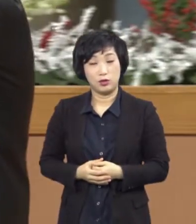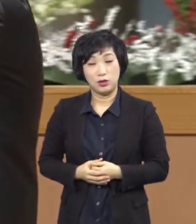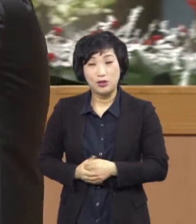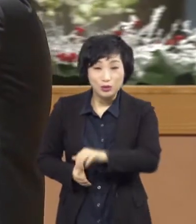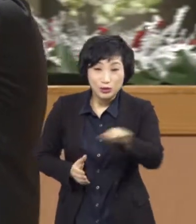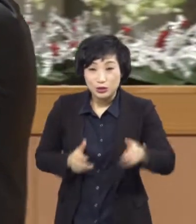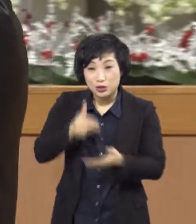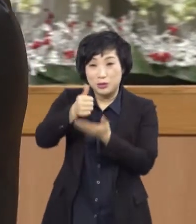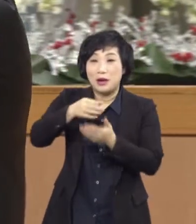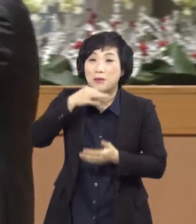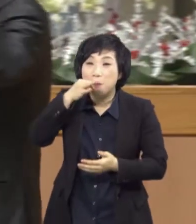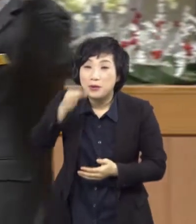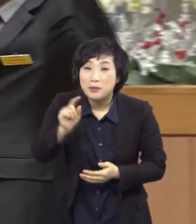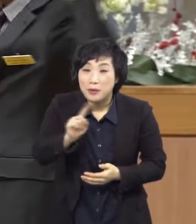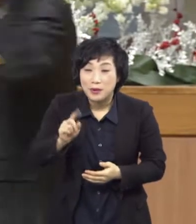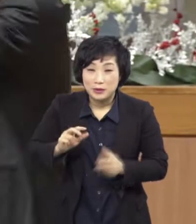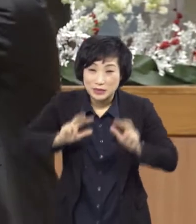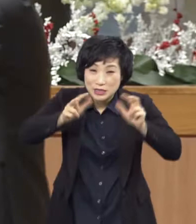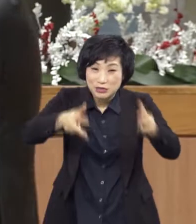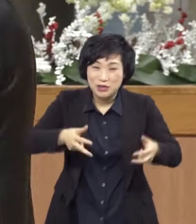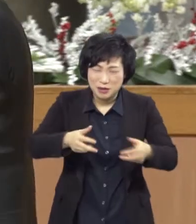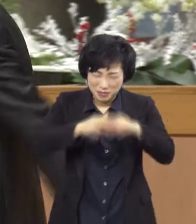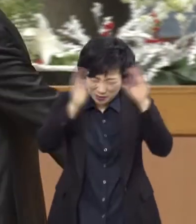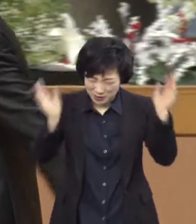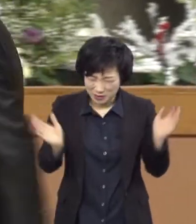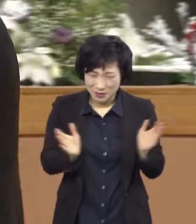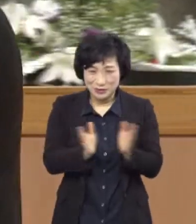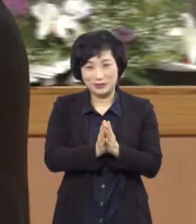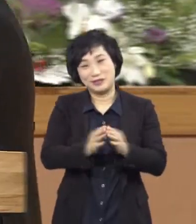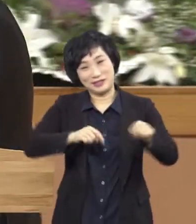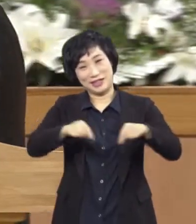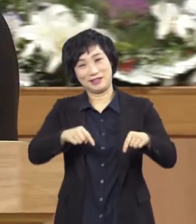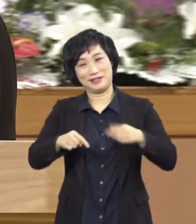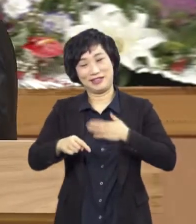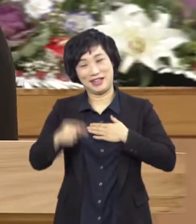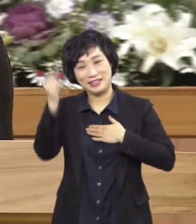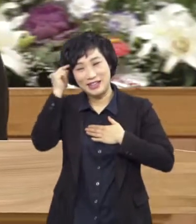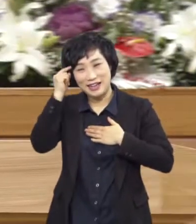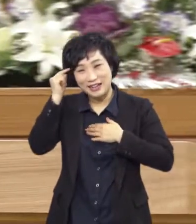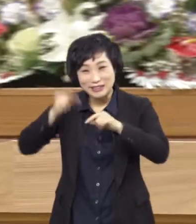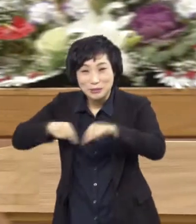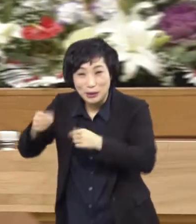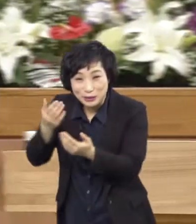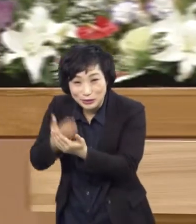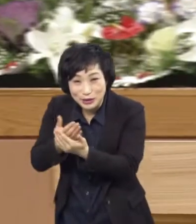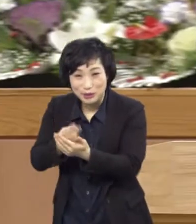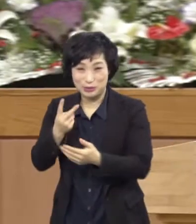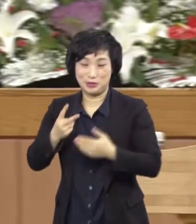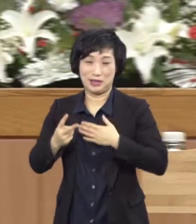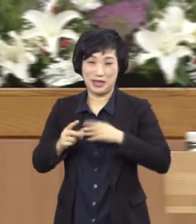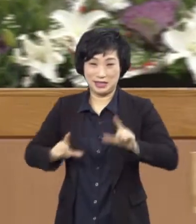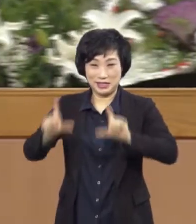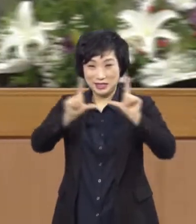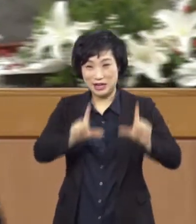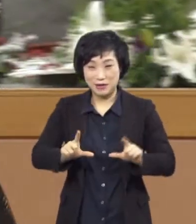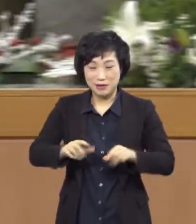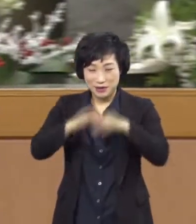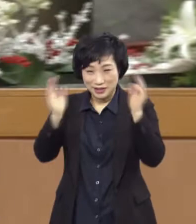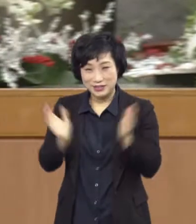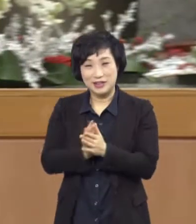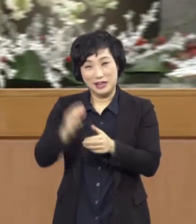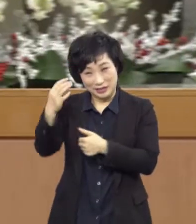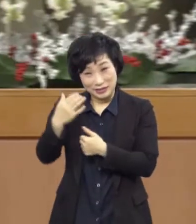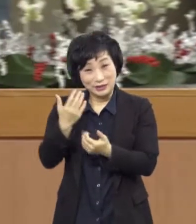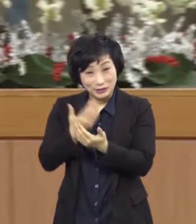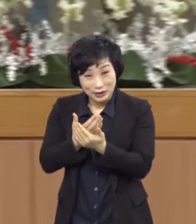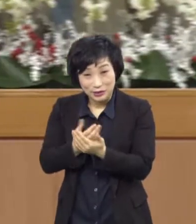주님의 목소리가 이 지구를 평정하며 내 생각을 지배하며 나의 삶을 압도하며